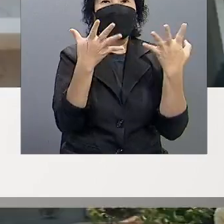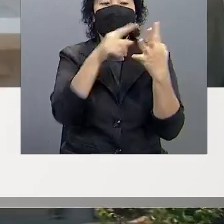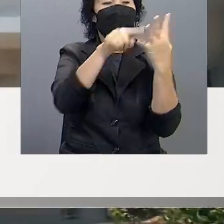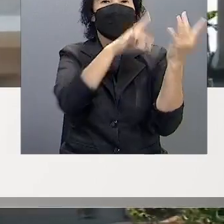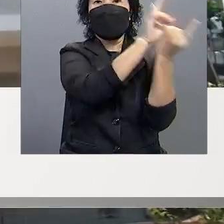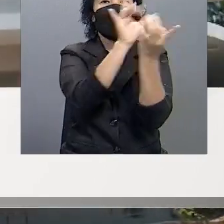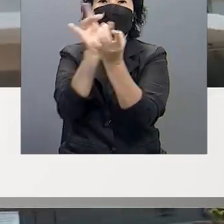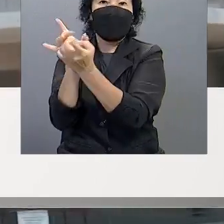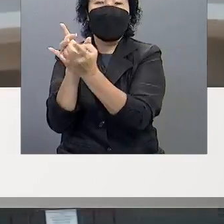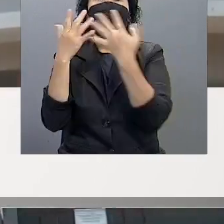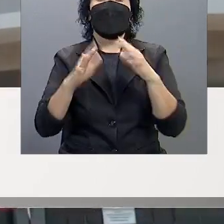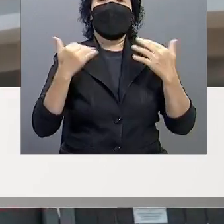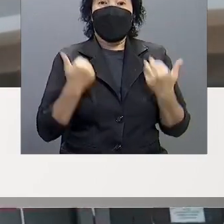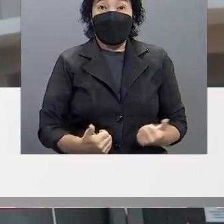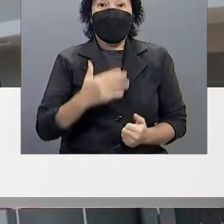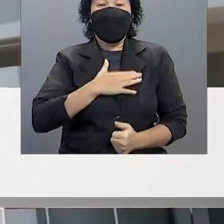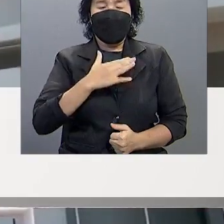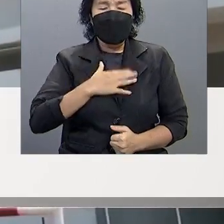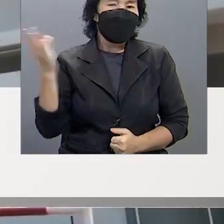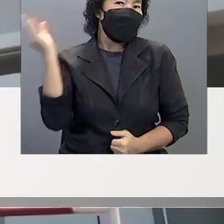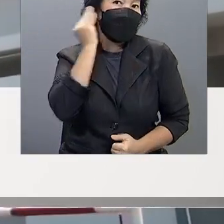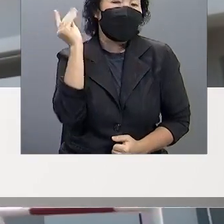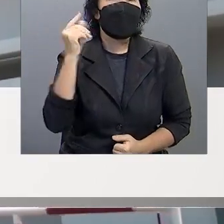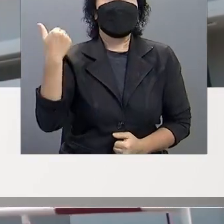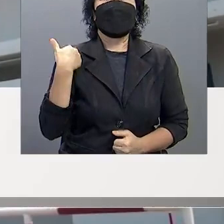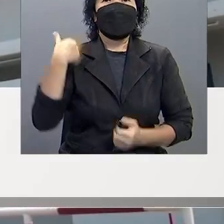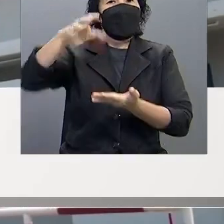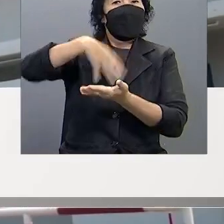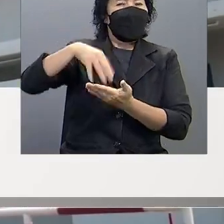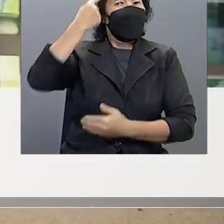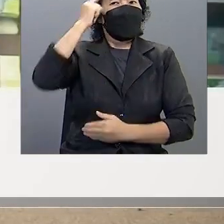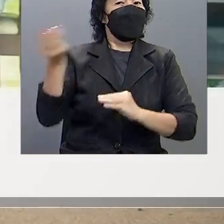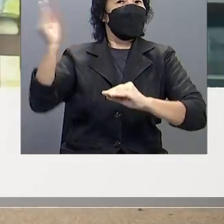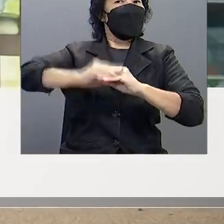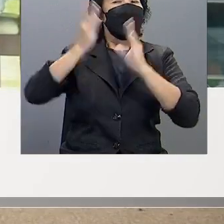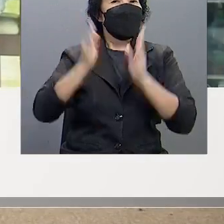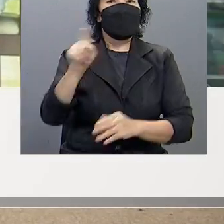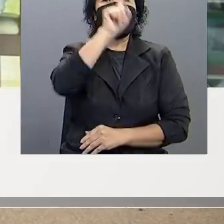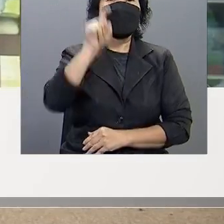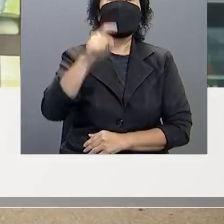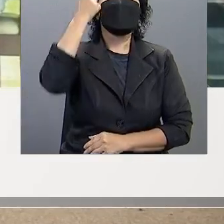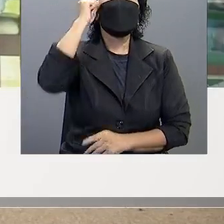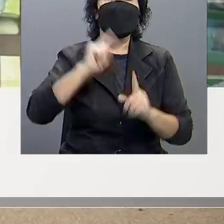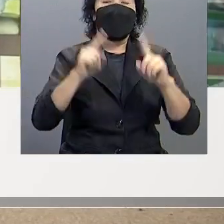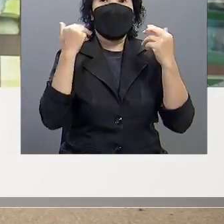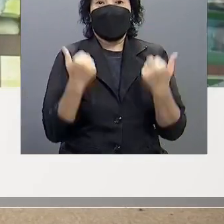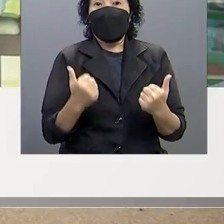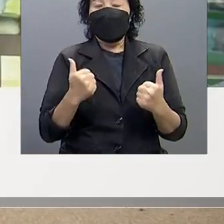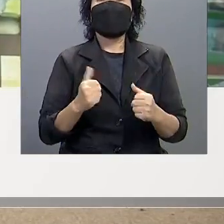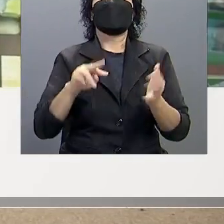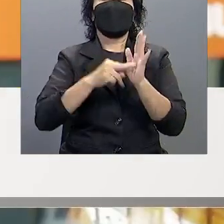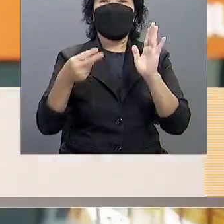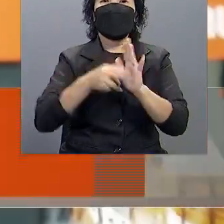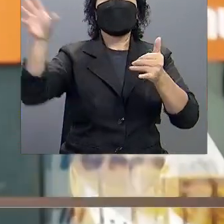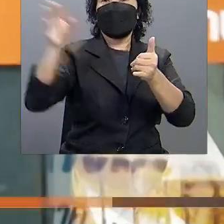าศอยู่นี้เราก็ไม่ทราบว่าจะมีรายงานผู้ป่วยเพิ่มขึ้นอีกหรือไม่แต่ที่แน่ๆสถานการณ์ที่เกิดขึ้นเป็นสัญญาณเตือนให้เ